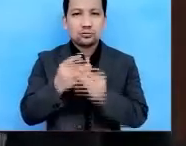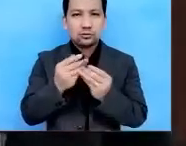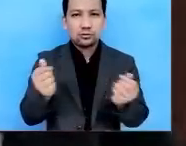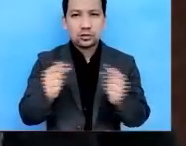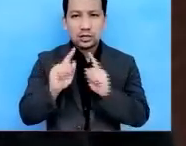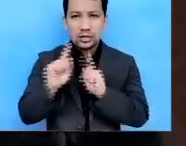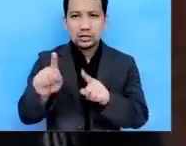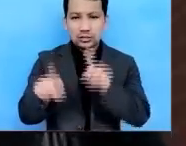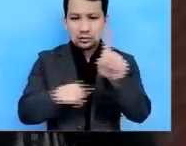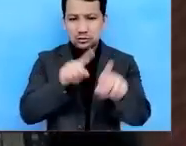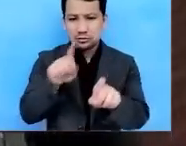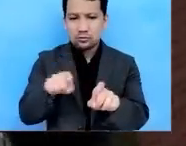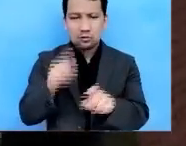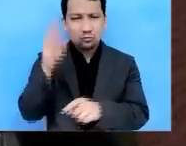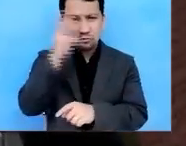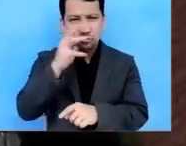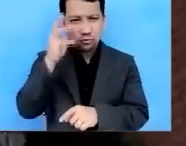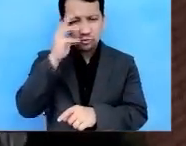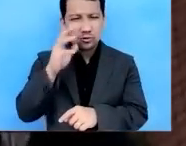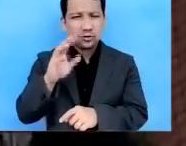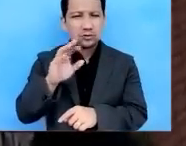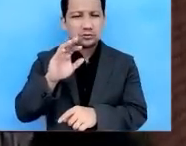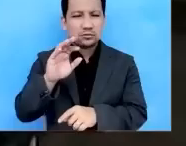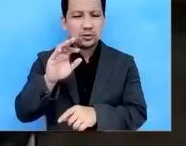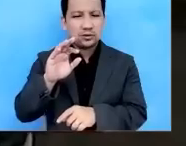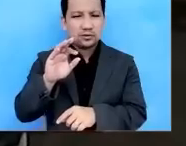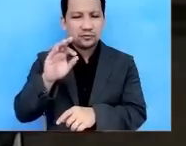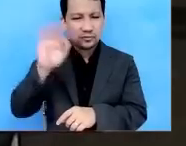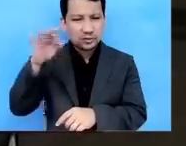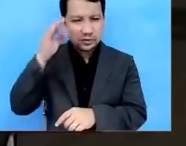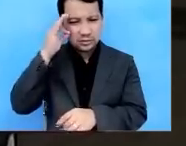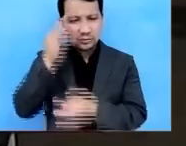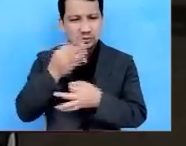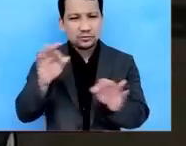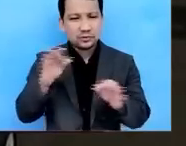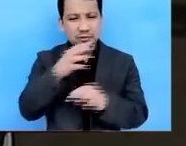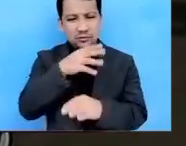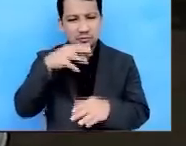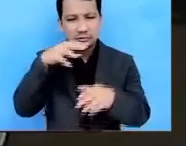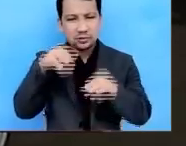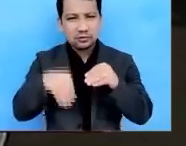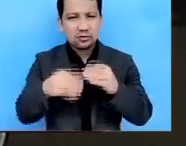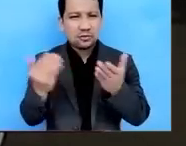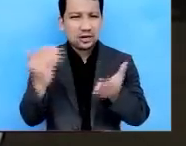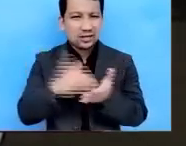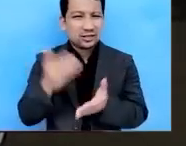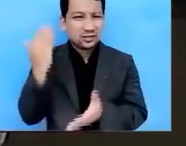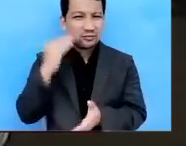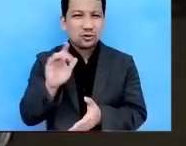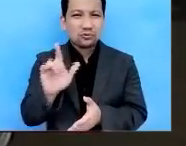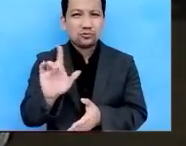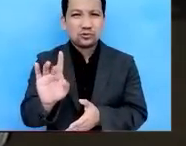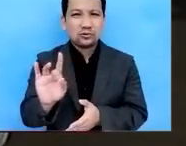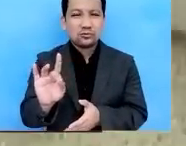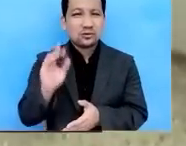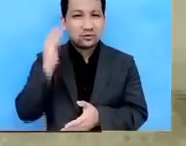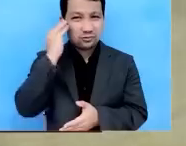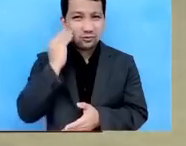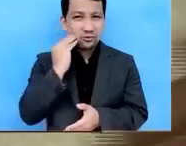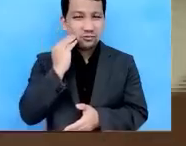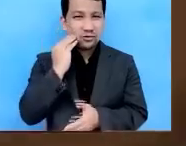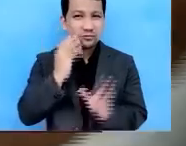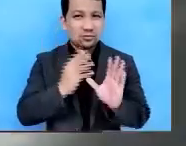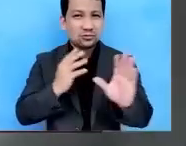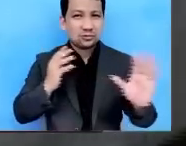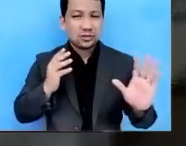tanong tungkol sa pangamba ng Federation of Free Farmers na baka maulit ang krisis noong 2018 kung saan pumipila ang mga